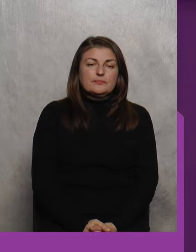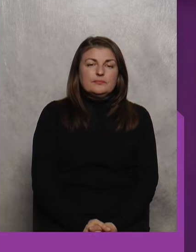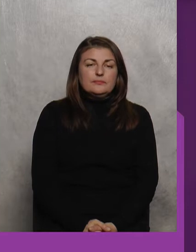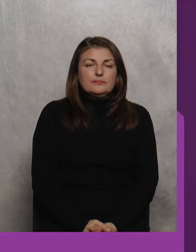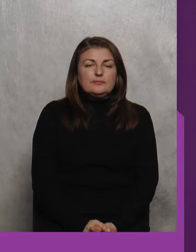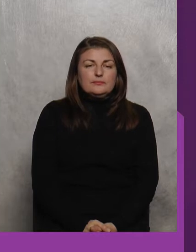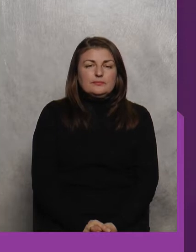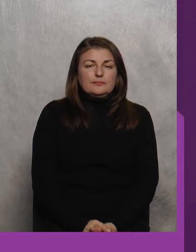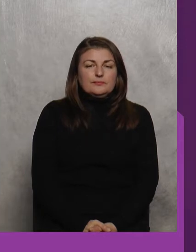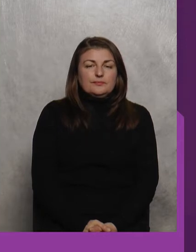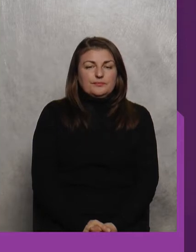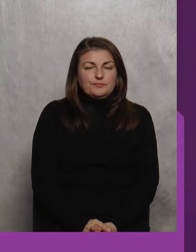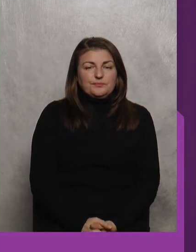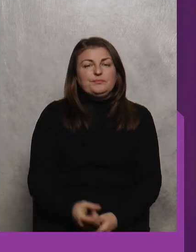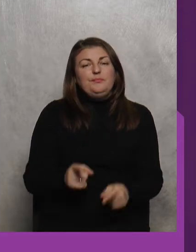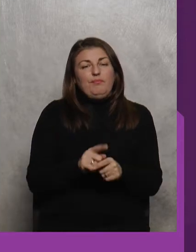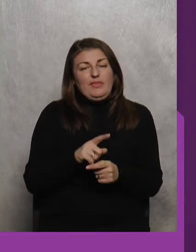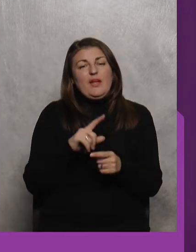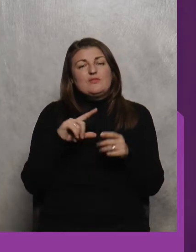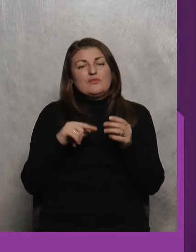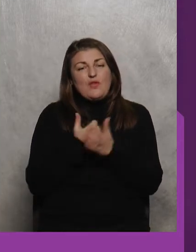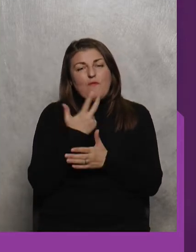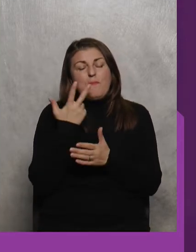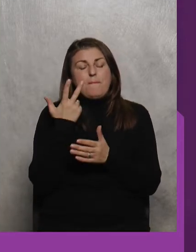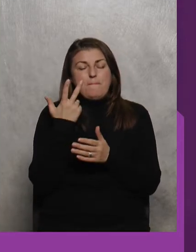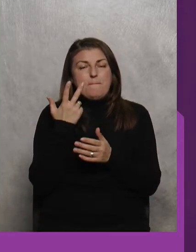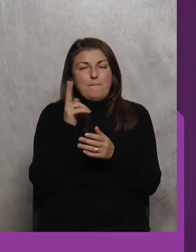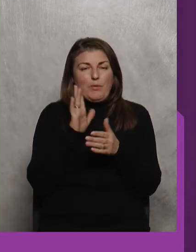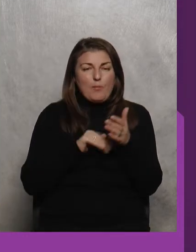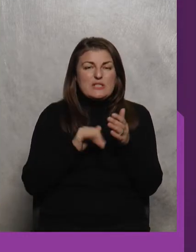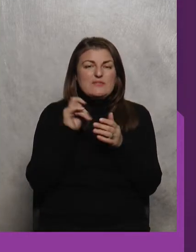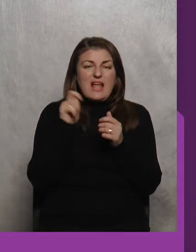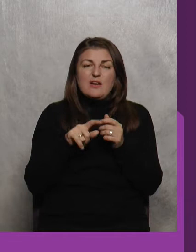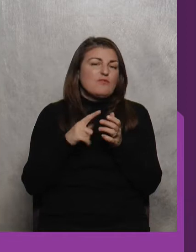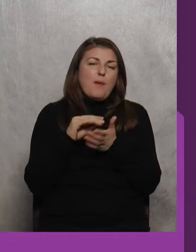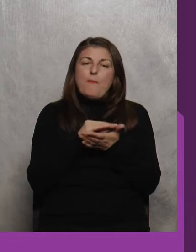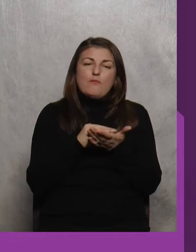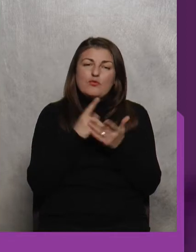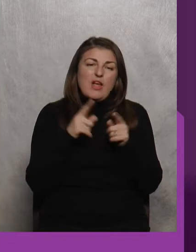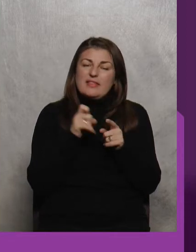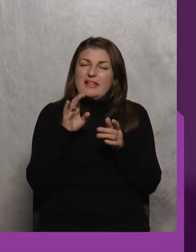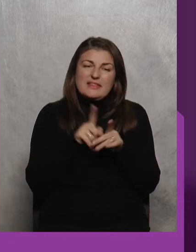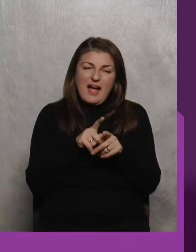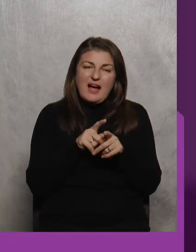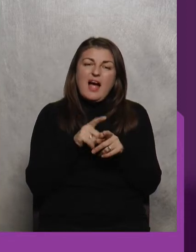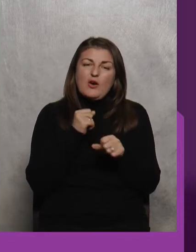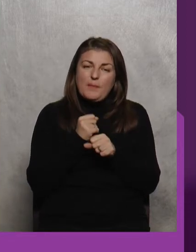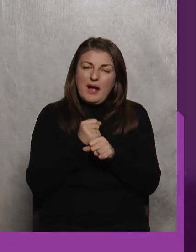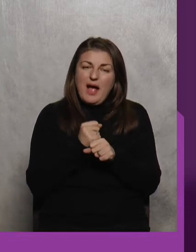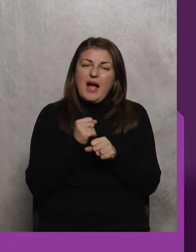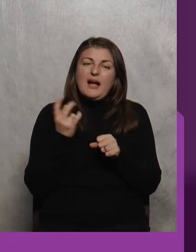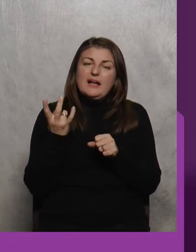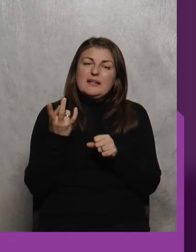Зрозуміло. Так, Олександр Симоненко. Знову пропустив старт, знову повторно вже не так пропустив старт. Потрібно витягати.